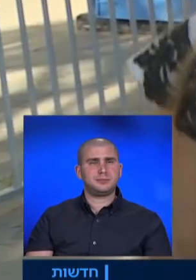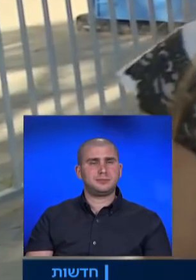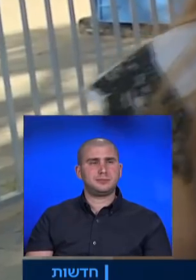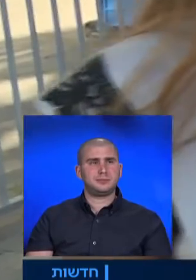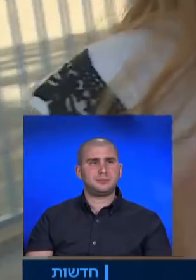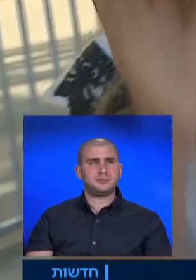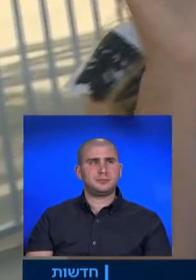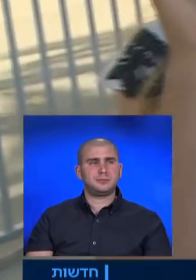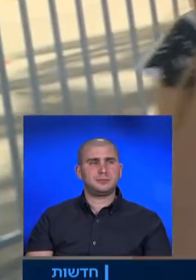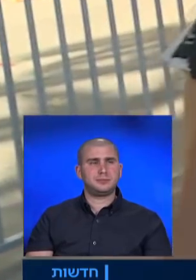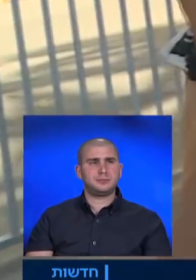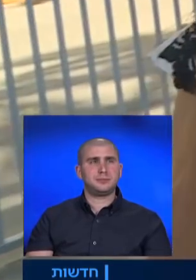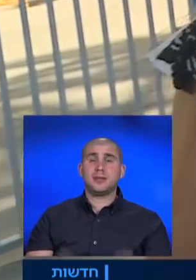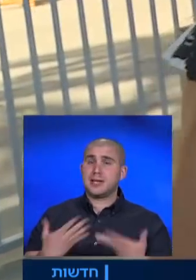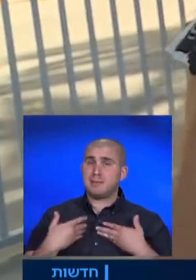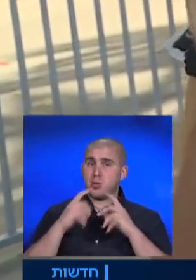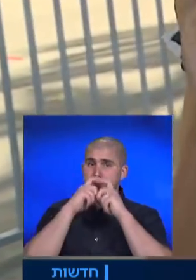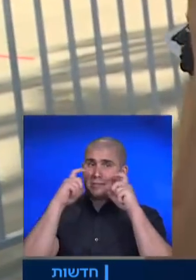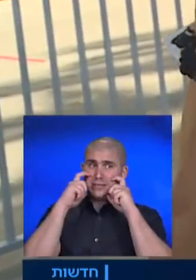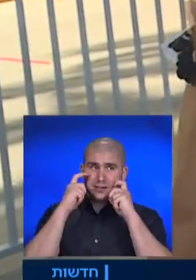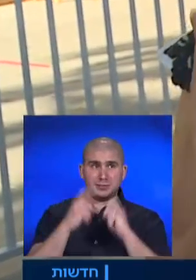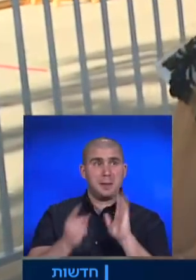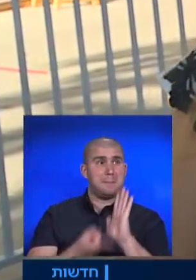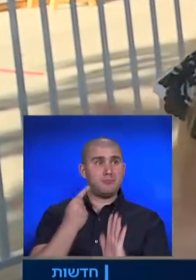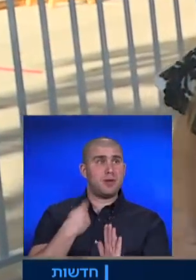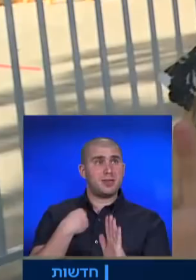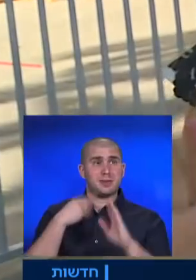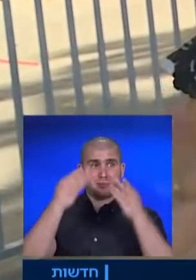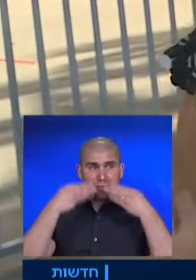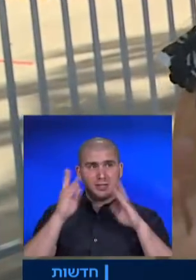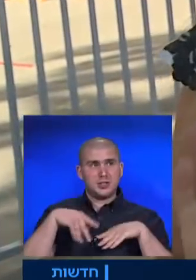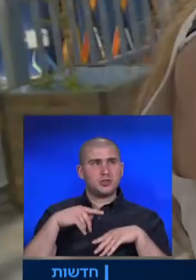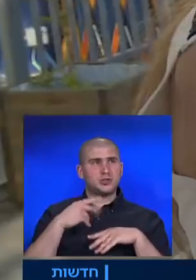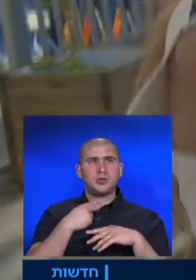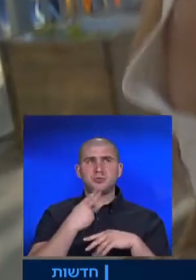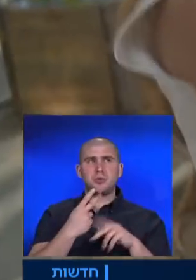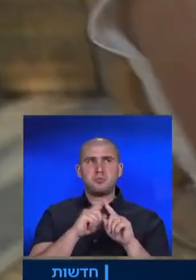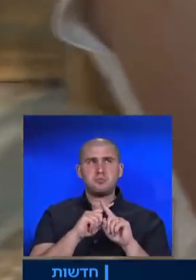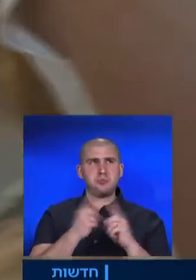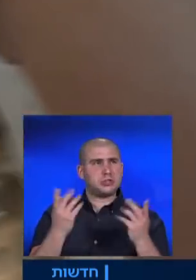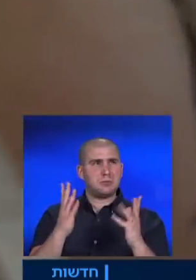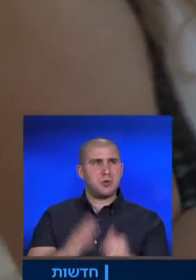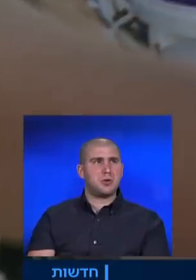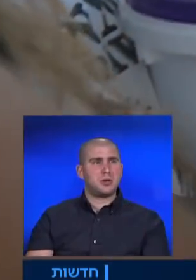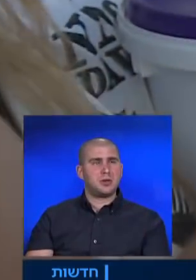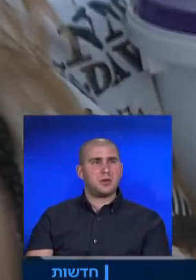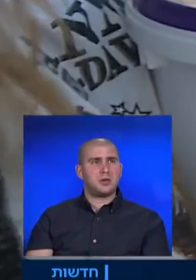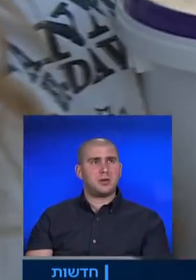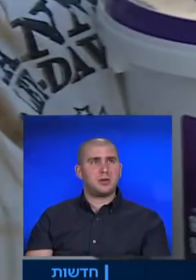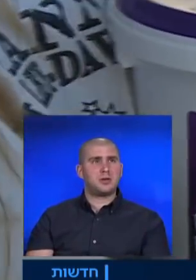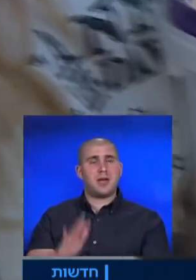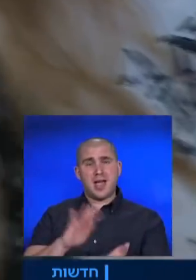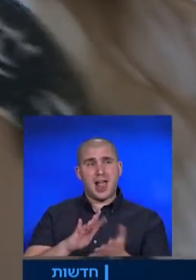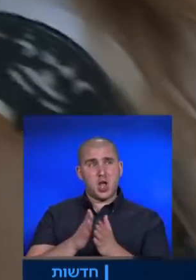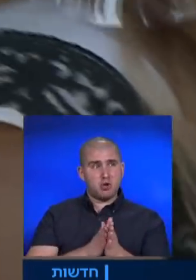מאמי שלי. קיבלנו מסכה, פעם ראשונה שאני שמה אותה ויש איזה סאונד מוזר מאוד. אלכוג'ל במפה